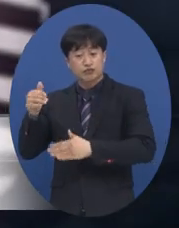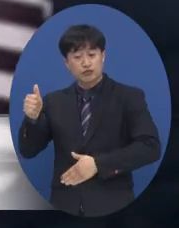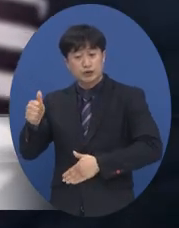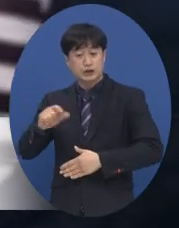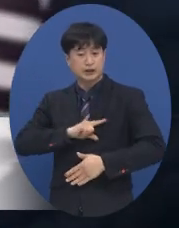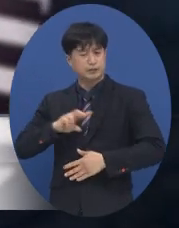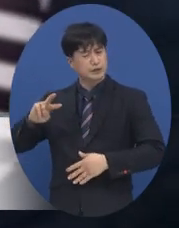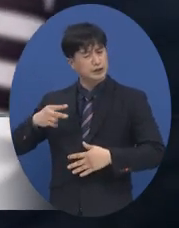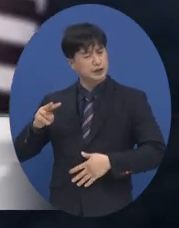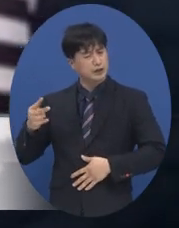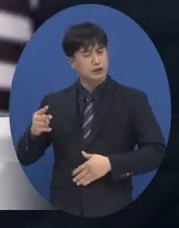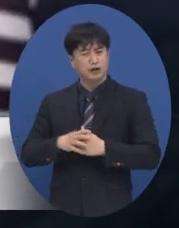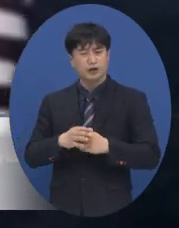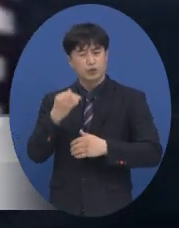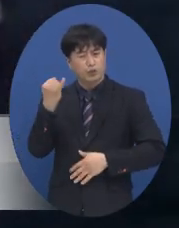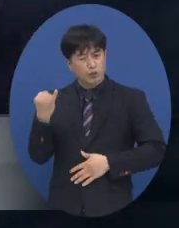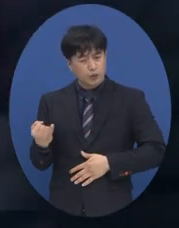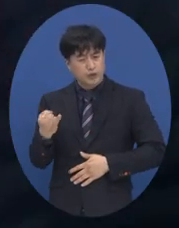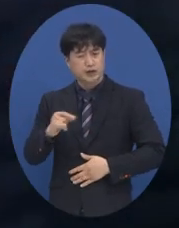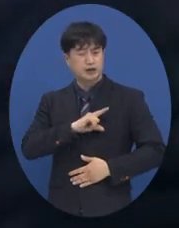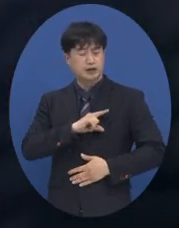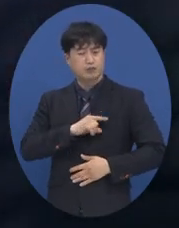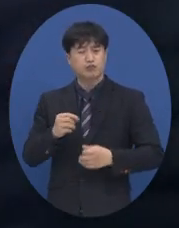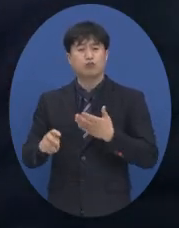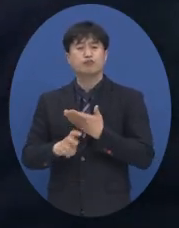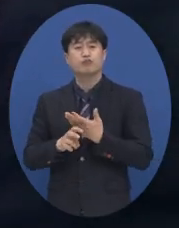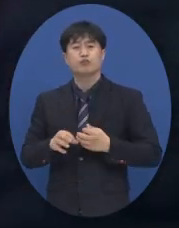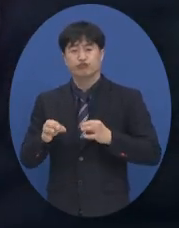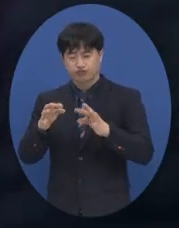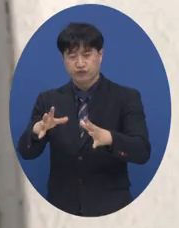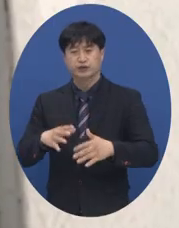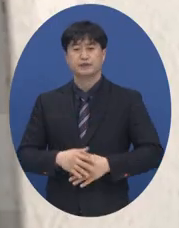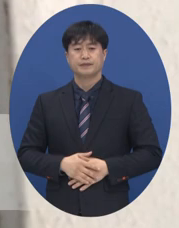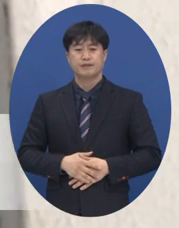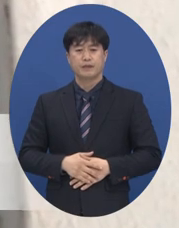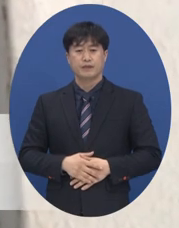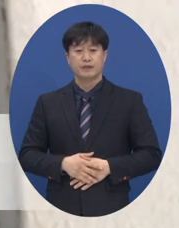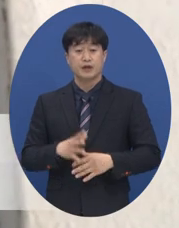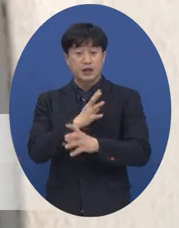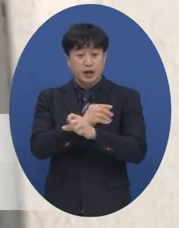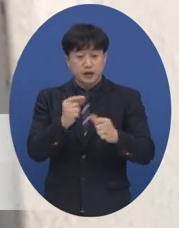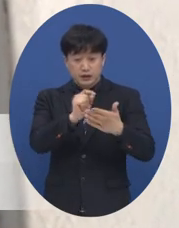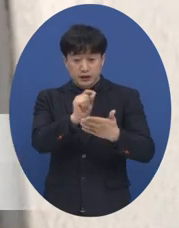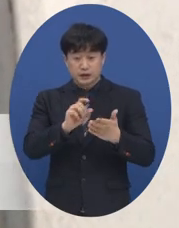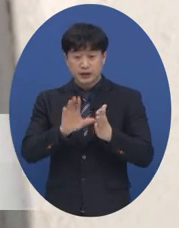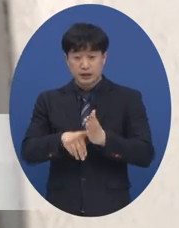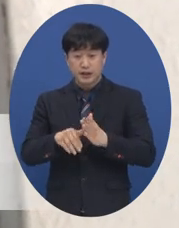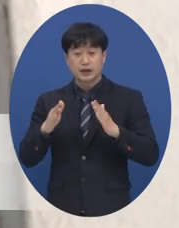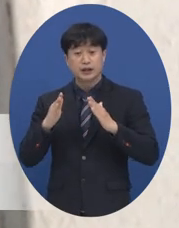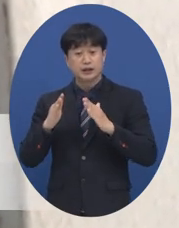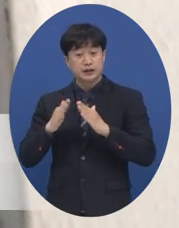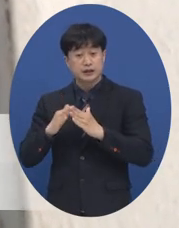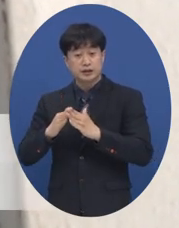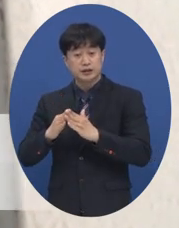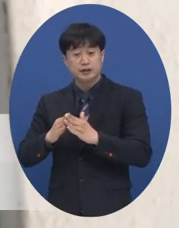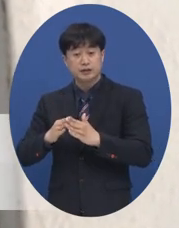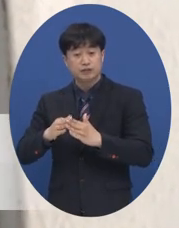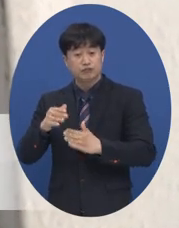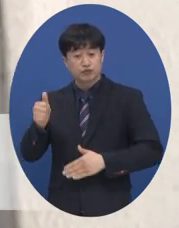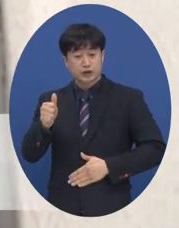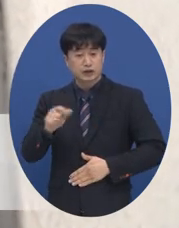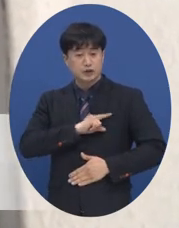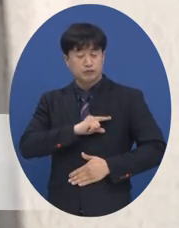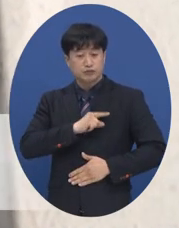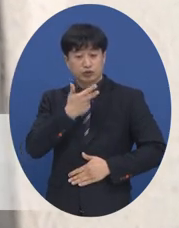다르다고 얘기합니다. 동생 명의로 불법 투기 행위를 한 겁니다. 계약서 쓰실 때 집주인 이름 다 영어로 외국인 써